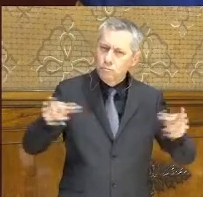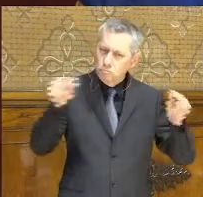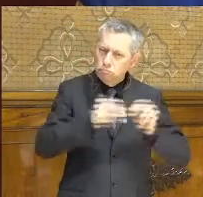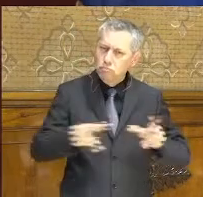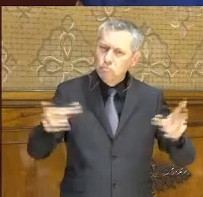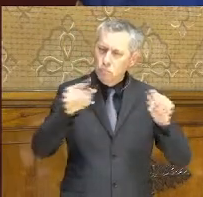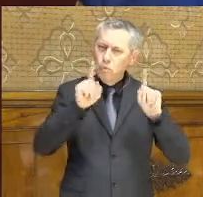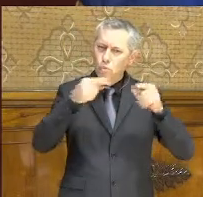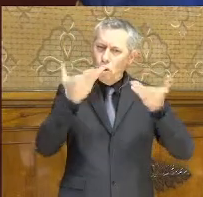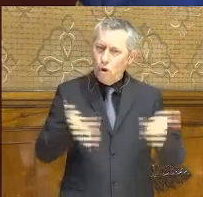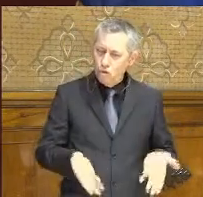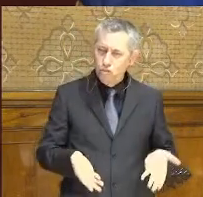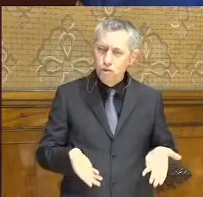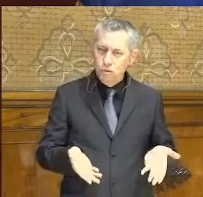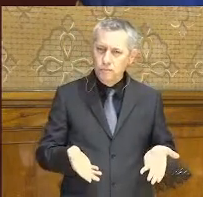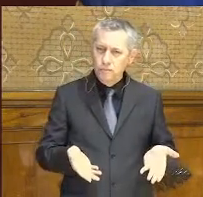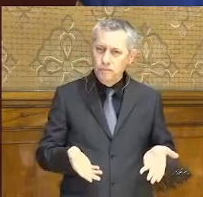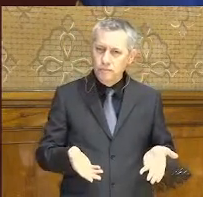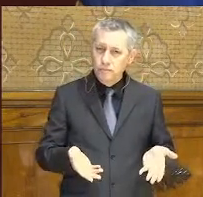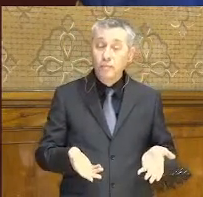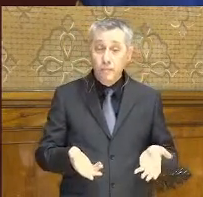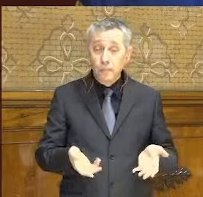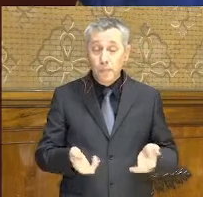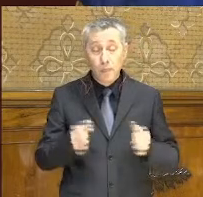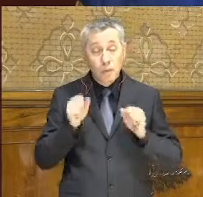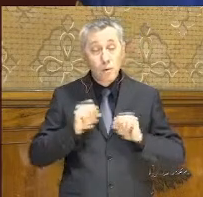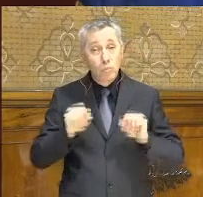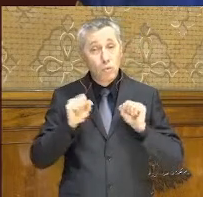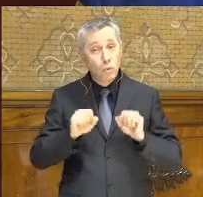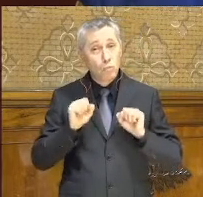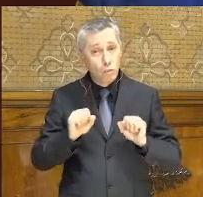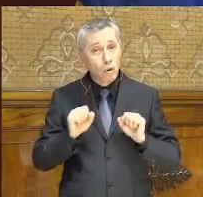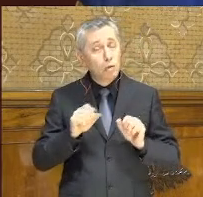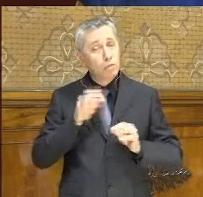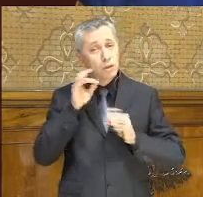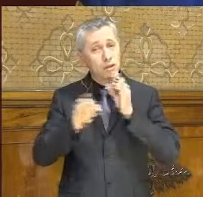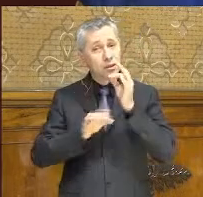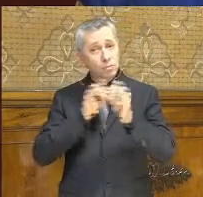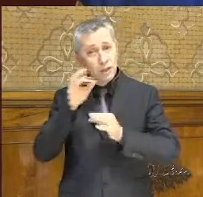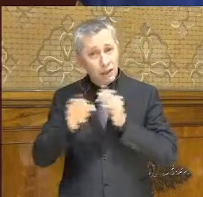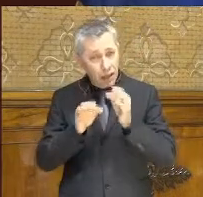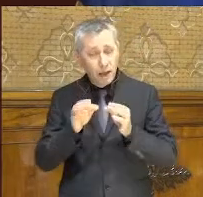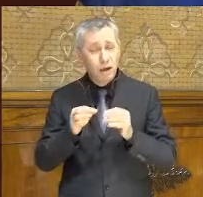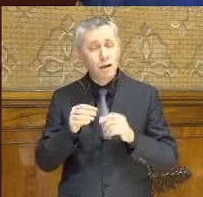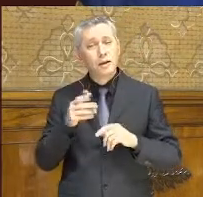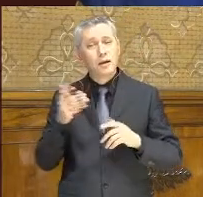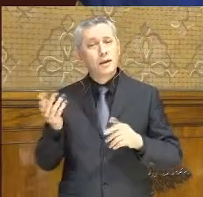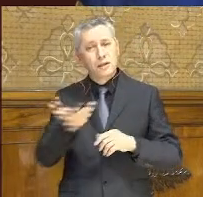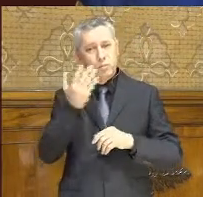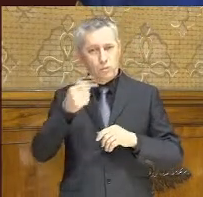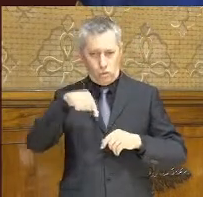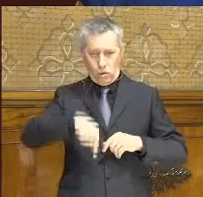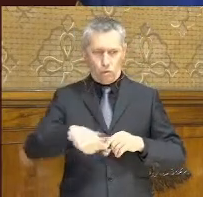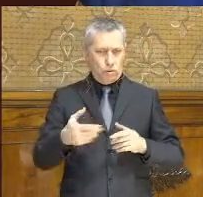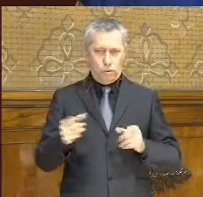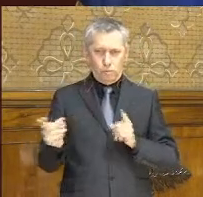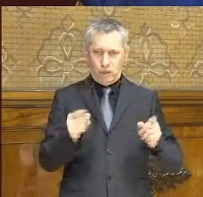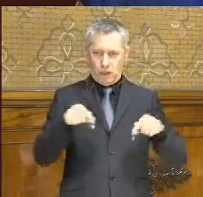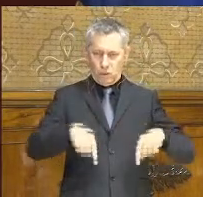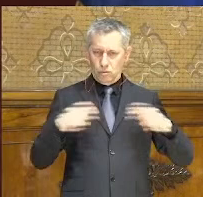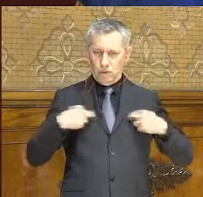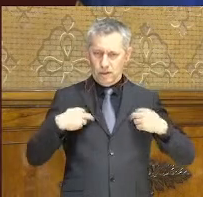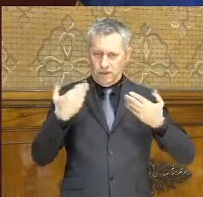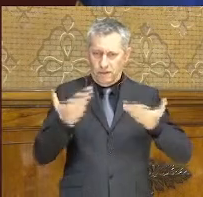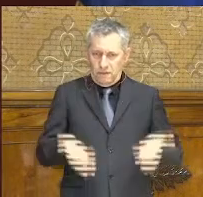presente. In effetti, potremmo probabilmente continuare a descrivere il contesto in cui viviamo